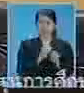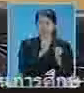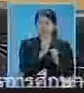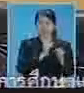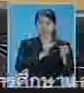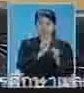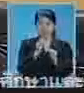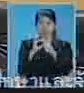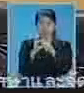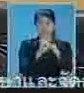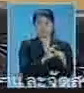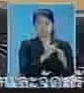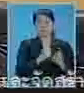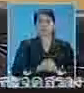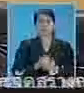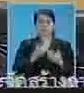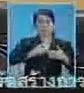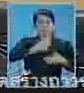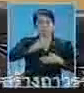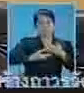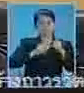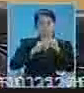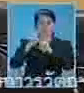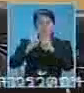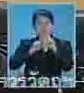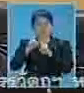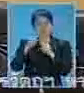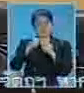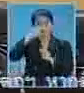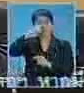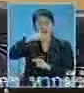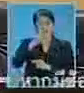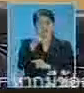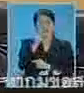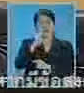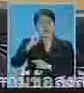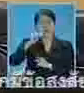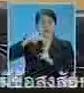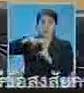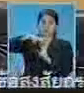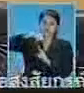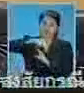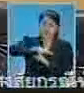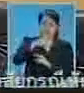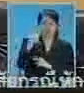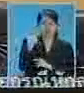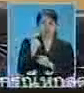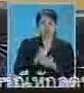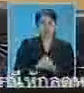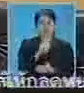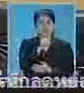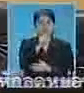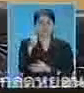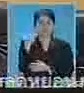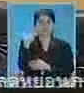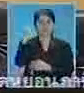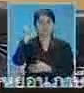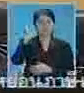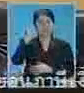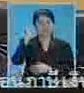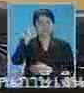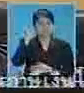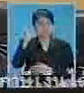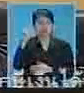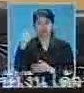เรื่องการซื้อขายหุ้นเรื่องไทยคมซึ่งก็หวังว่าท่านสมาชิกที่อภิปรายจะอภิปรายเรื่องนี้ผมจะได้